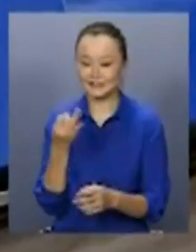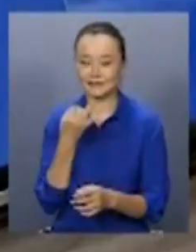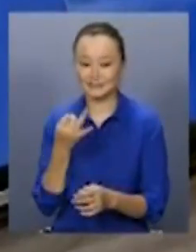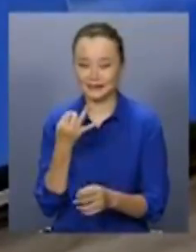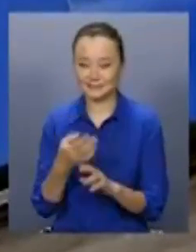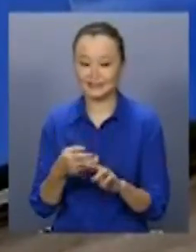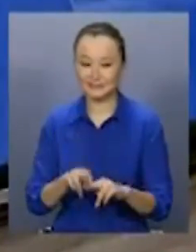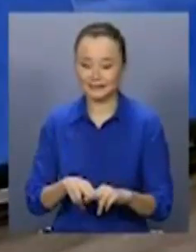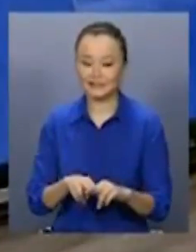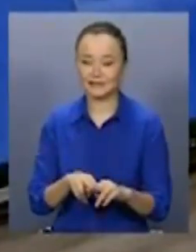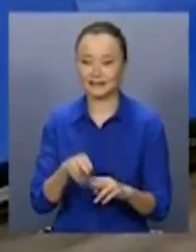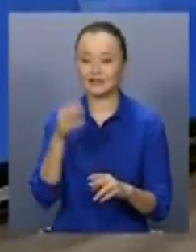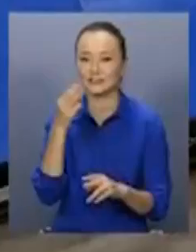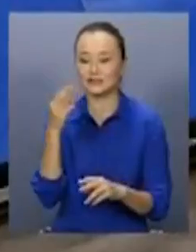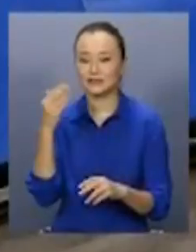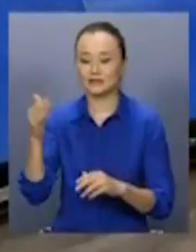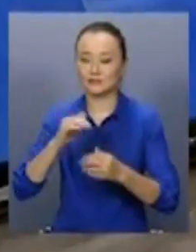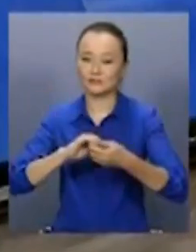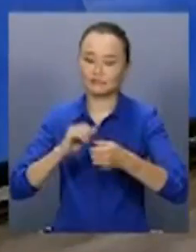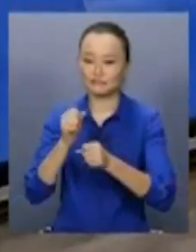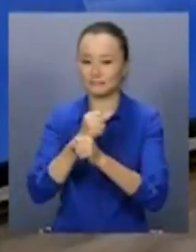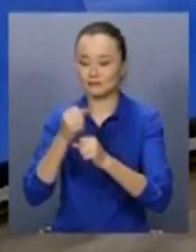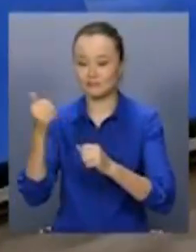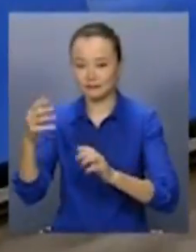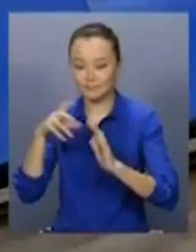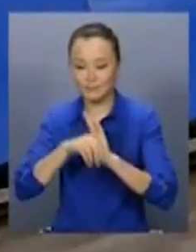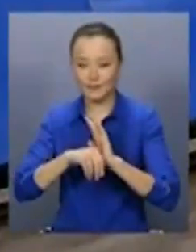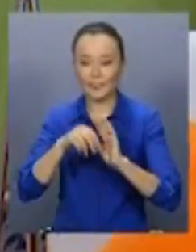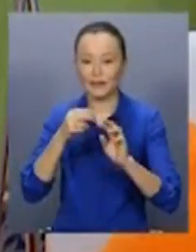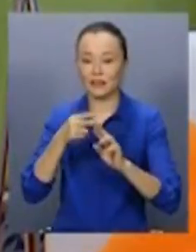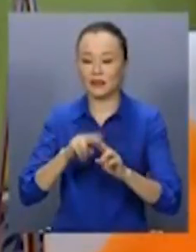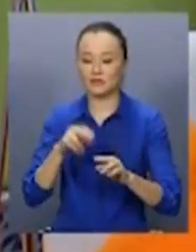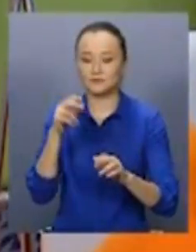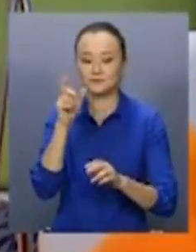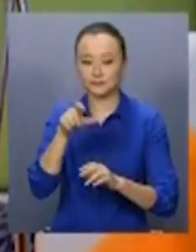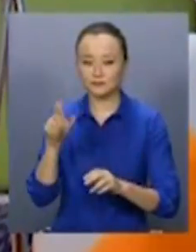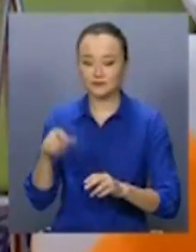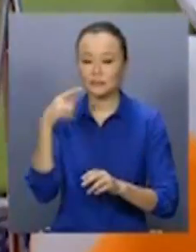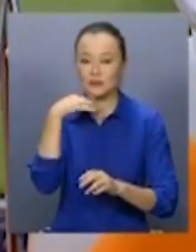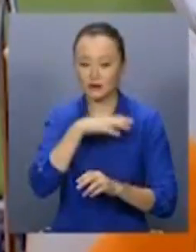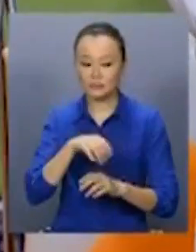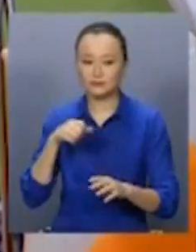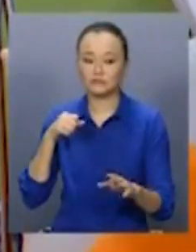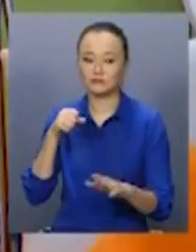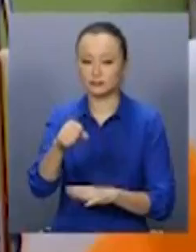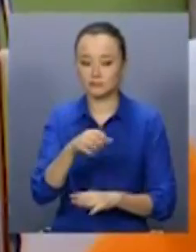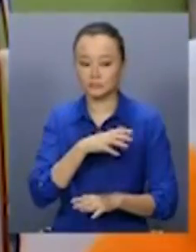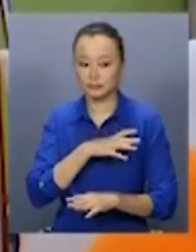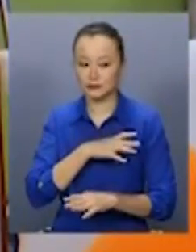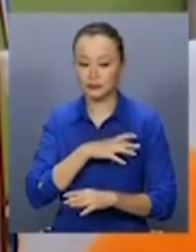жаңағы шығыс жекпе-жектерінің өнерлерінің көбінде адамды соқтасатын кезде